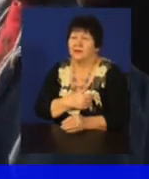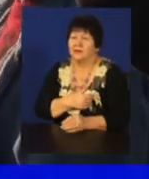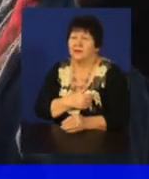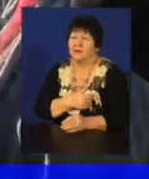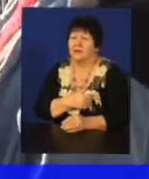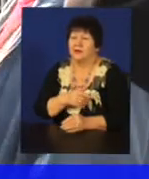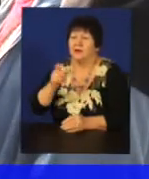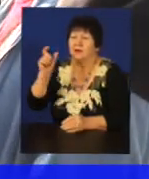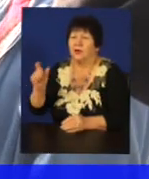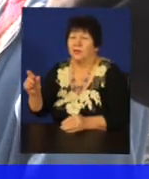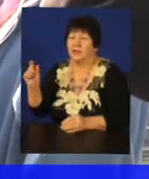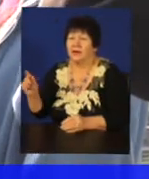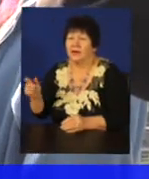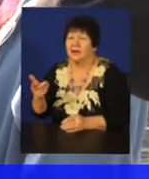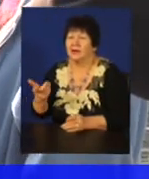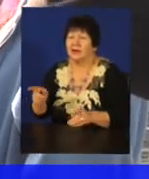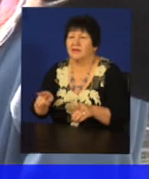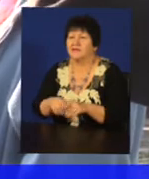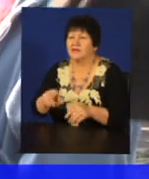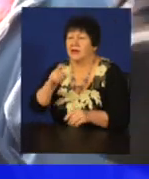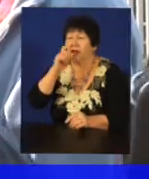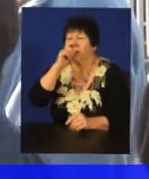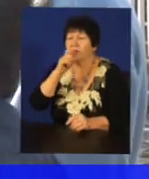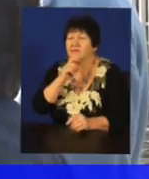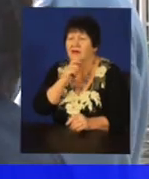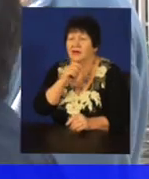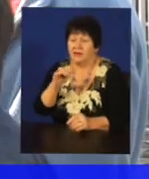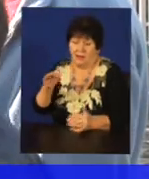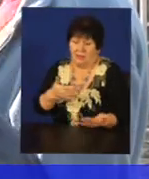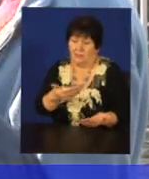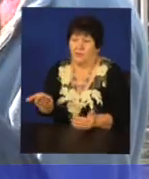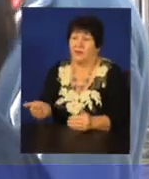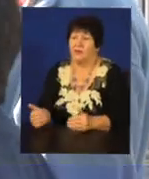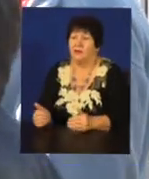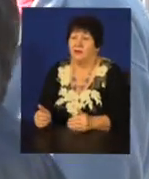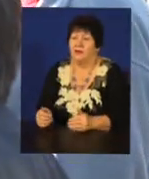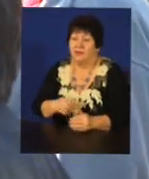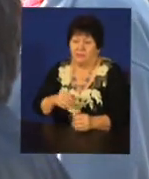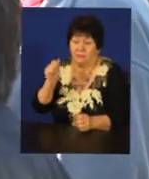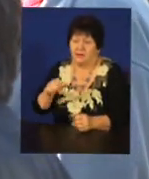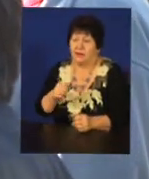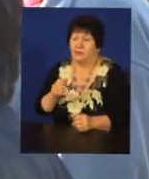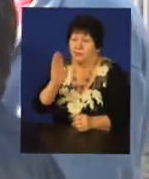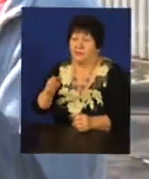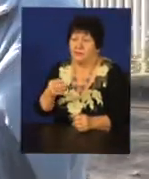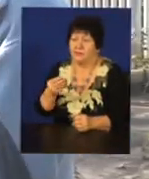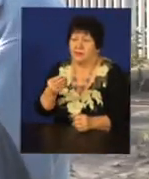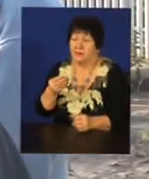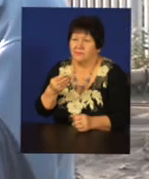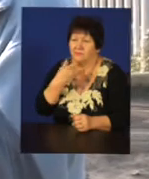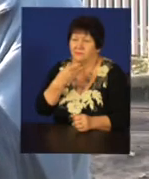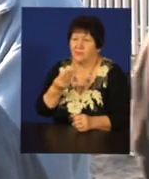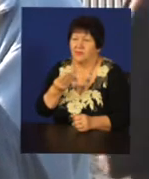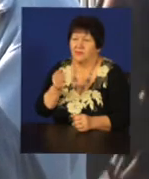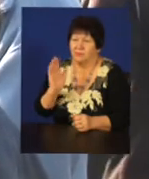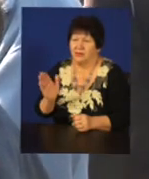Ei, vedeți că lumea sunt care nu înțeleg. Nu, acum, mie îmi pare că sunt și ghine, dacă sunt și